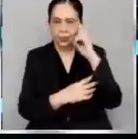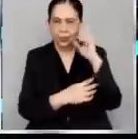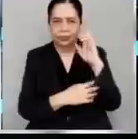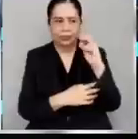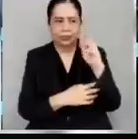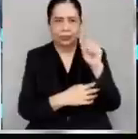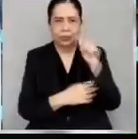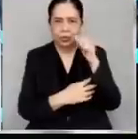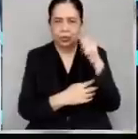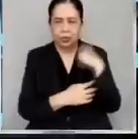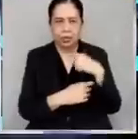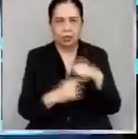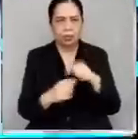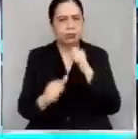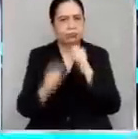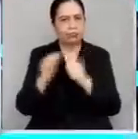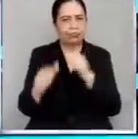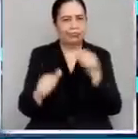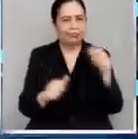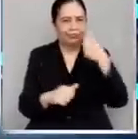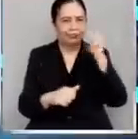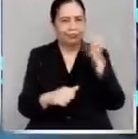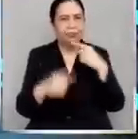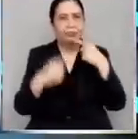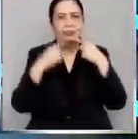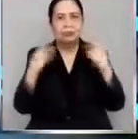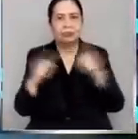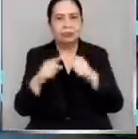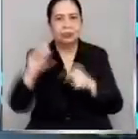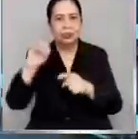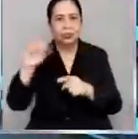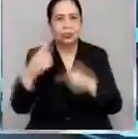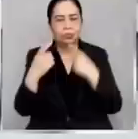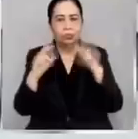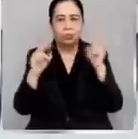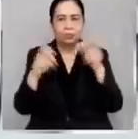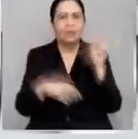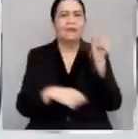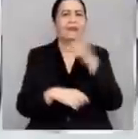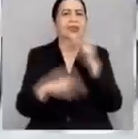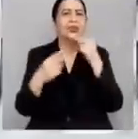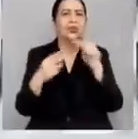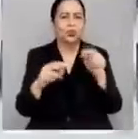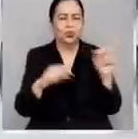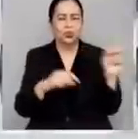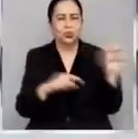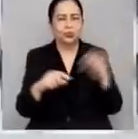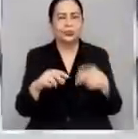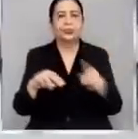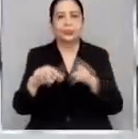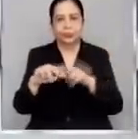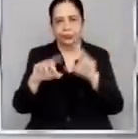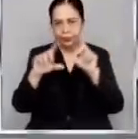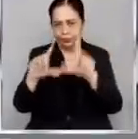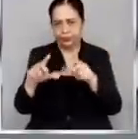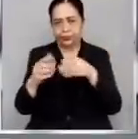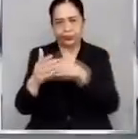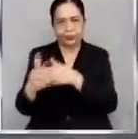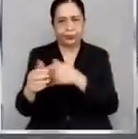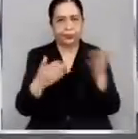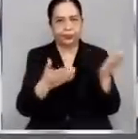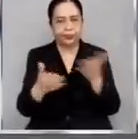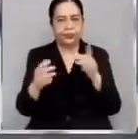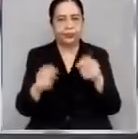kahapon. Pinabulaanan ni Temes ang anunsyo ng kalihim na tinawag niyang fake news. Patong-patong na reklamo naman ang inihain na